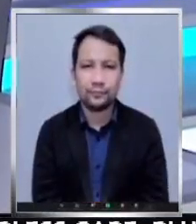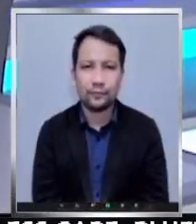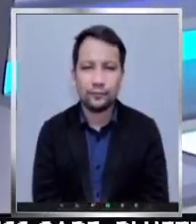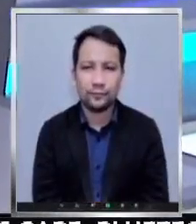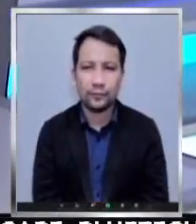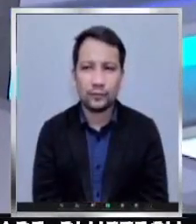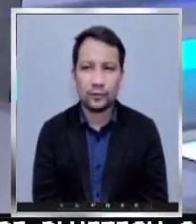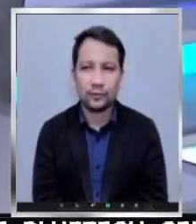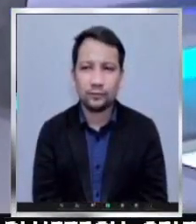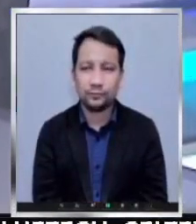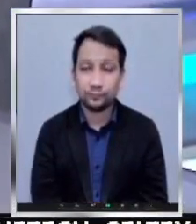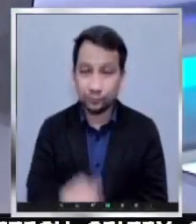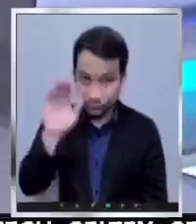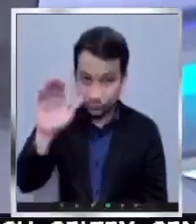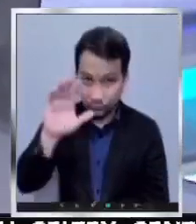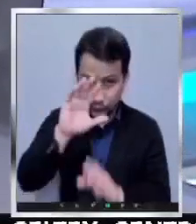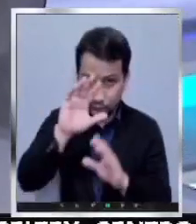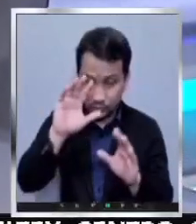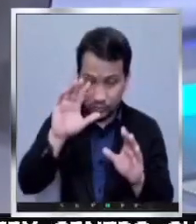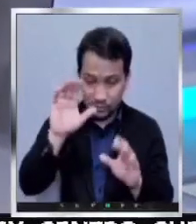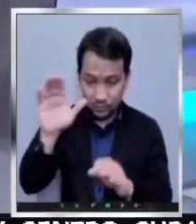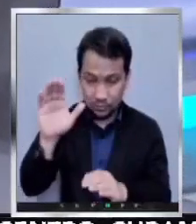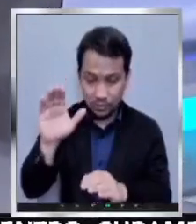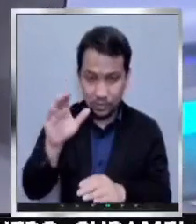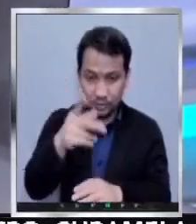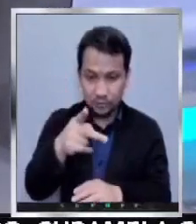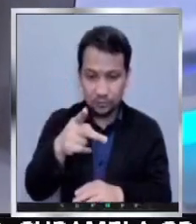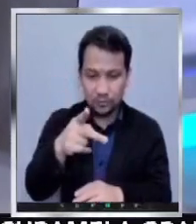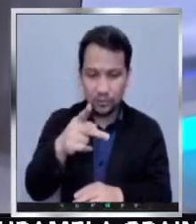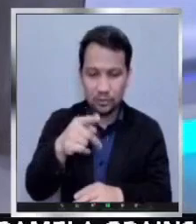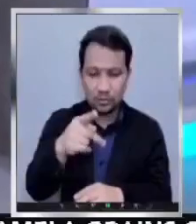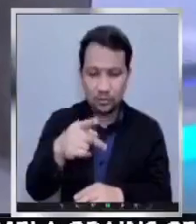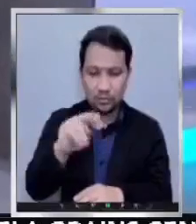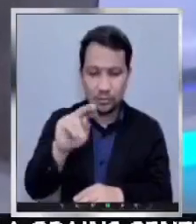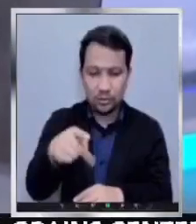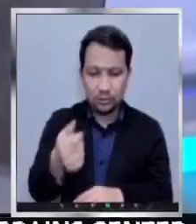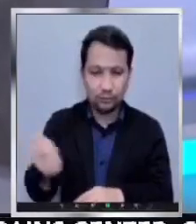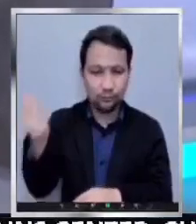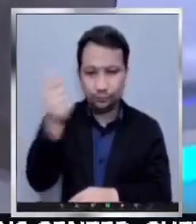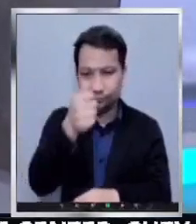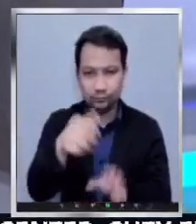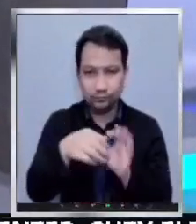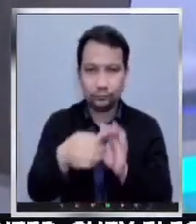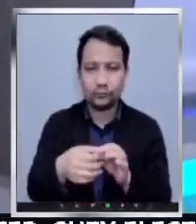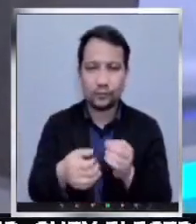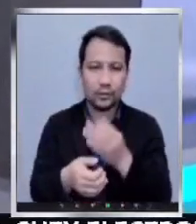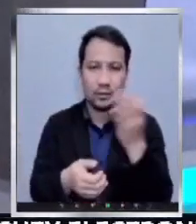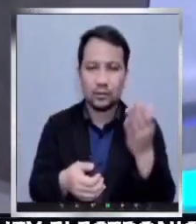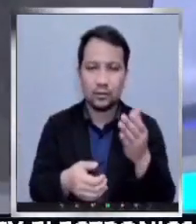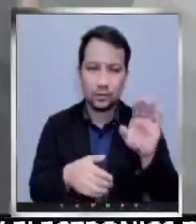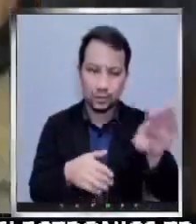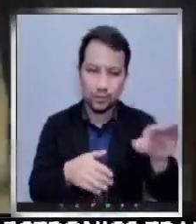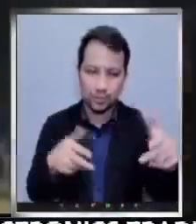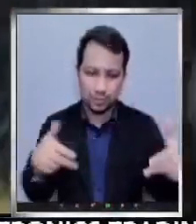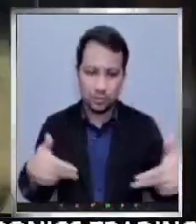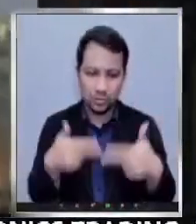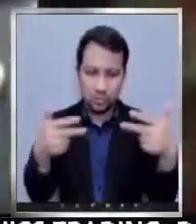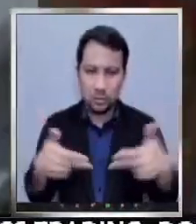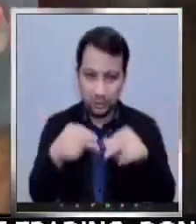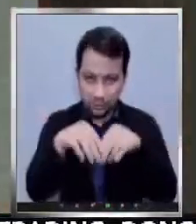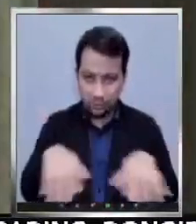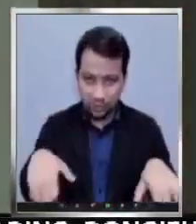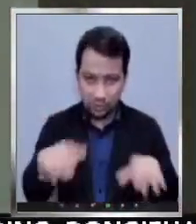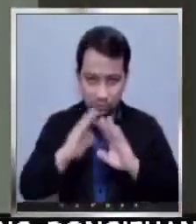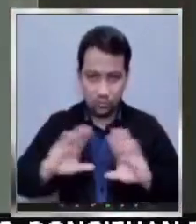Nanawagan si PNP Chief Rodolfo Azurin Jr. sa 6 na suspect na sangkot sa pagkawala ng ilang sabungero na sumuko na. Tiniyak ni Azurin